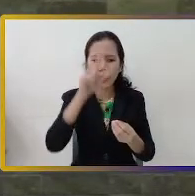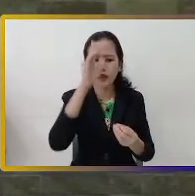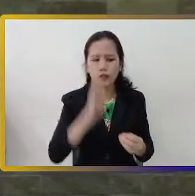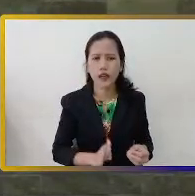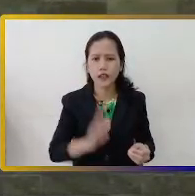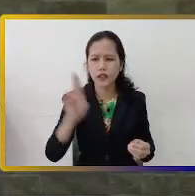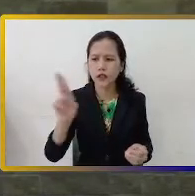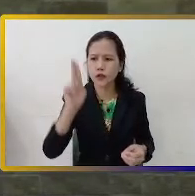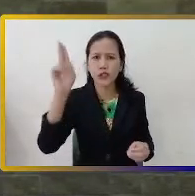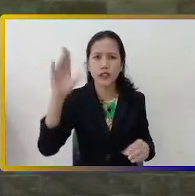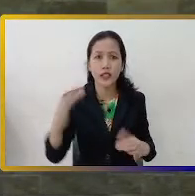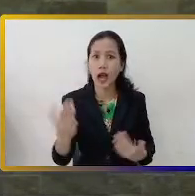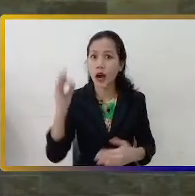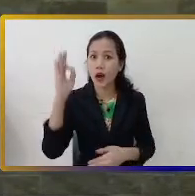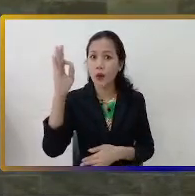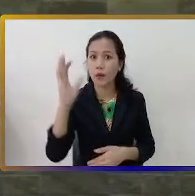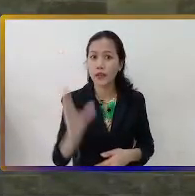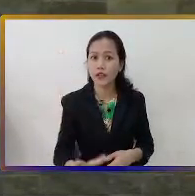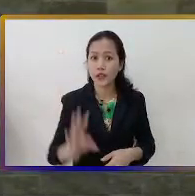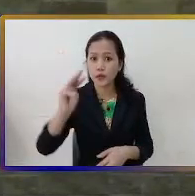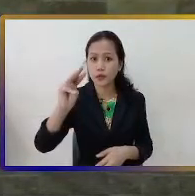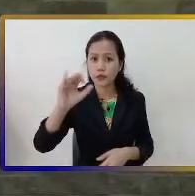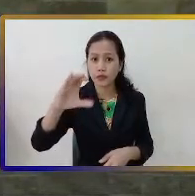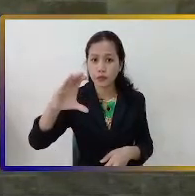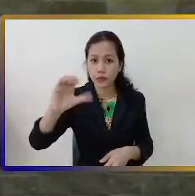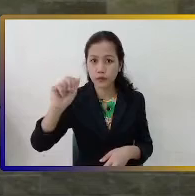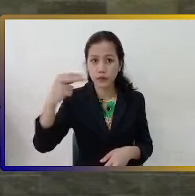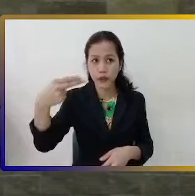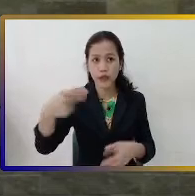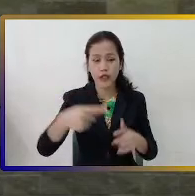Prophet Micah to proclaim the impending judgment,